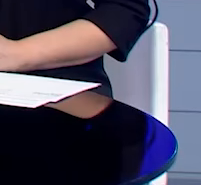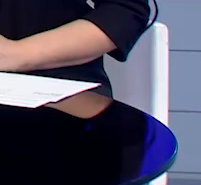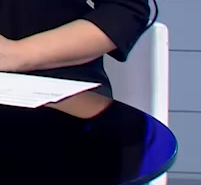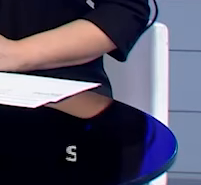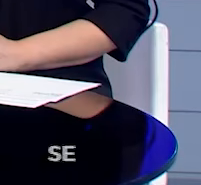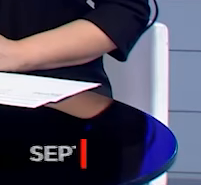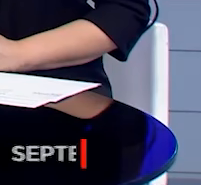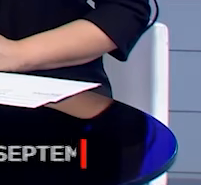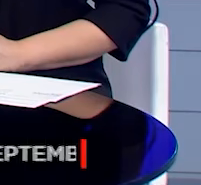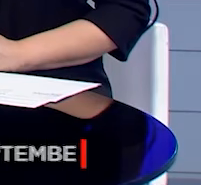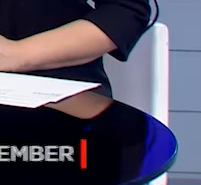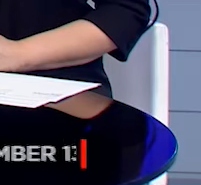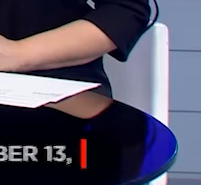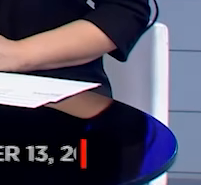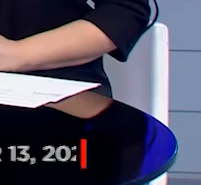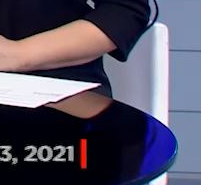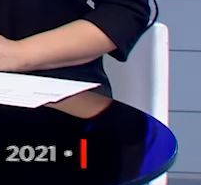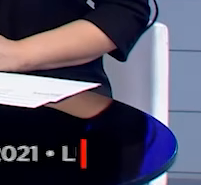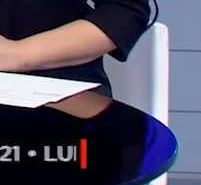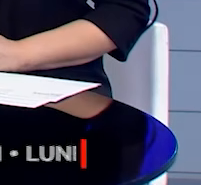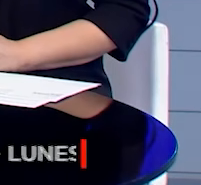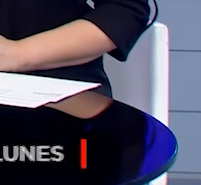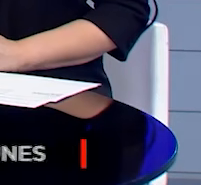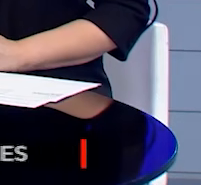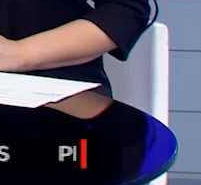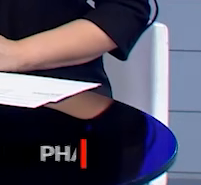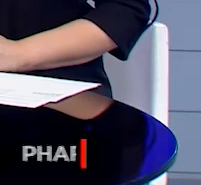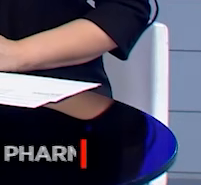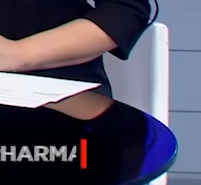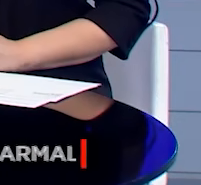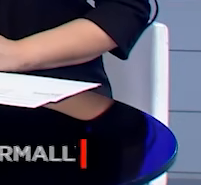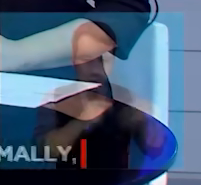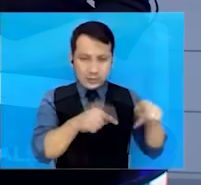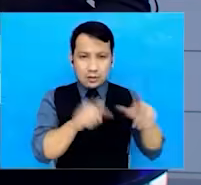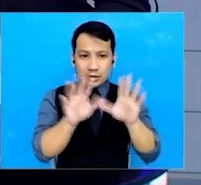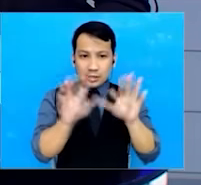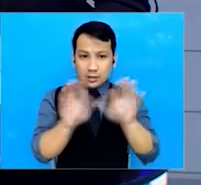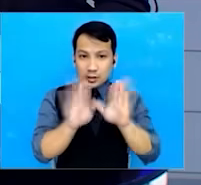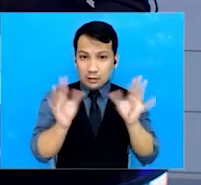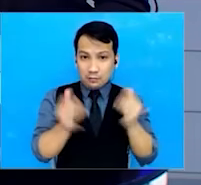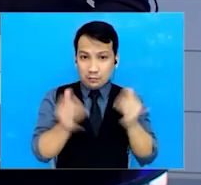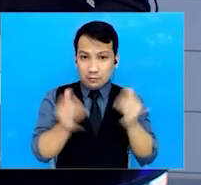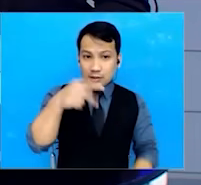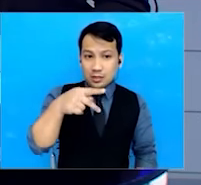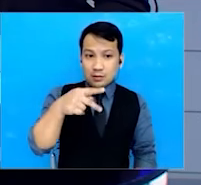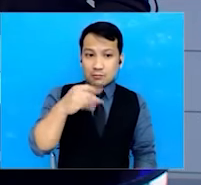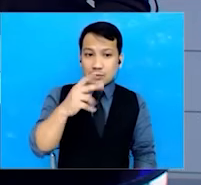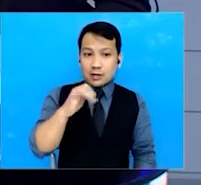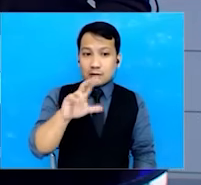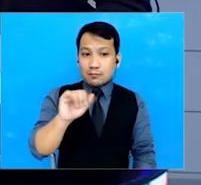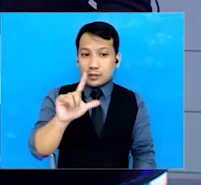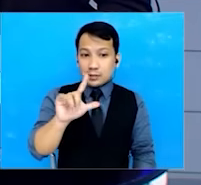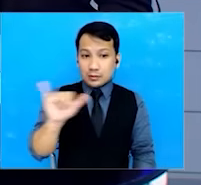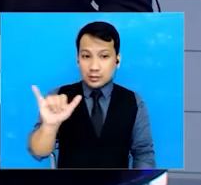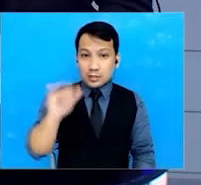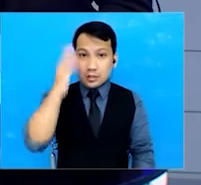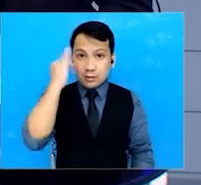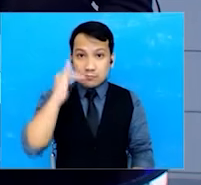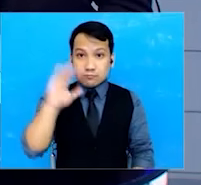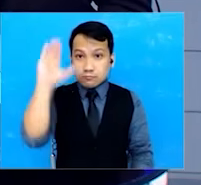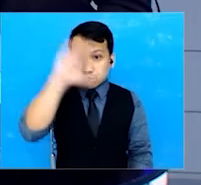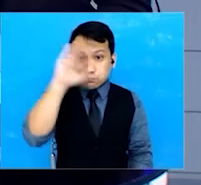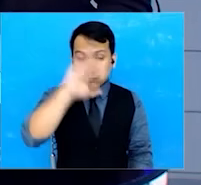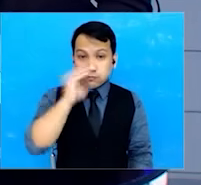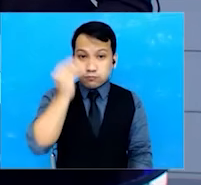Nabisto sa pagdinig ng Senado na ang Parmalee na supplier ng gobyerno ng mga face mask ay naghanap lang din pala